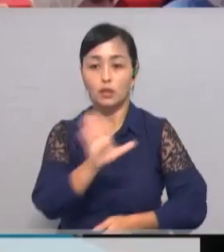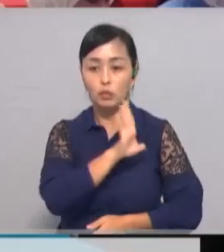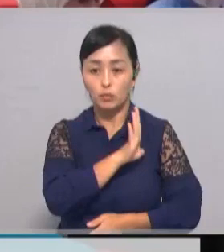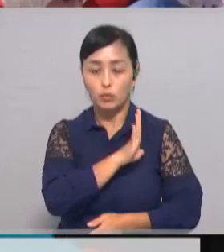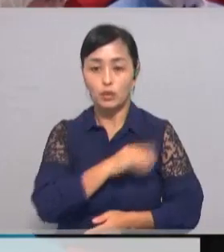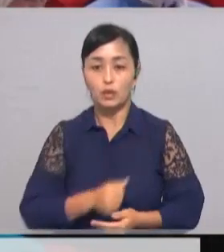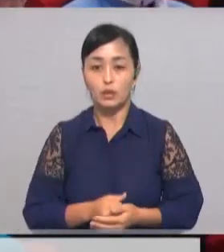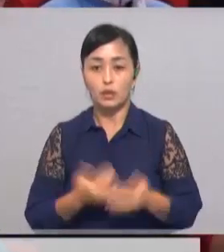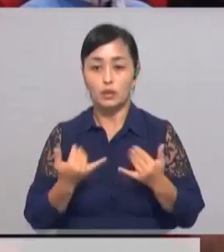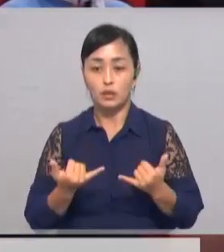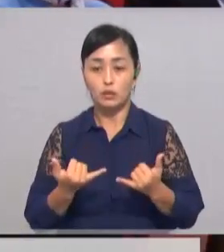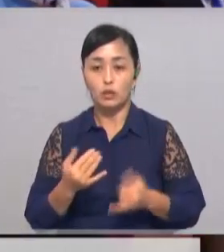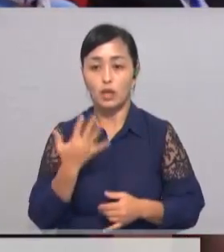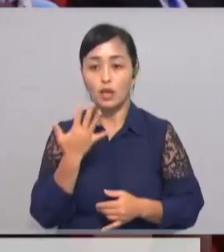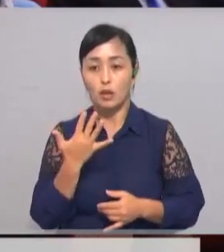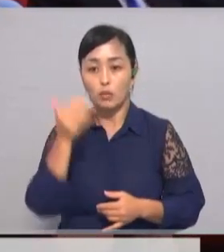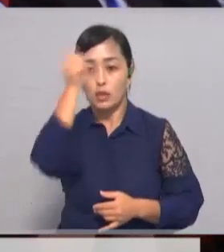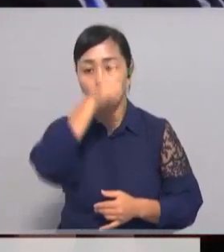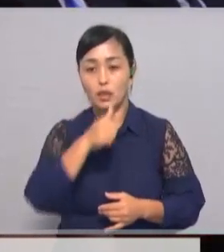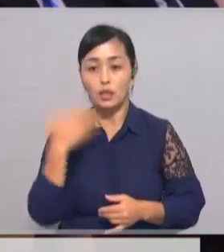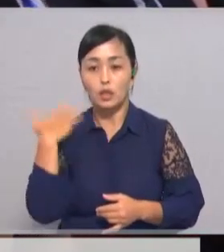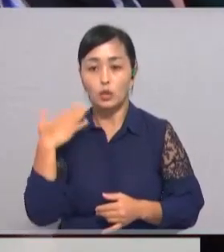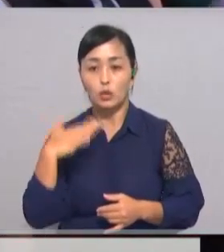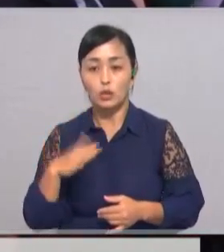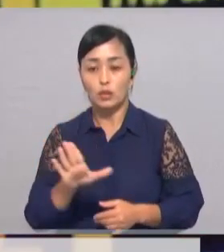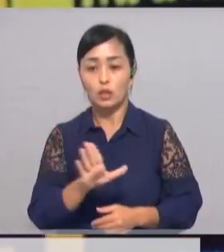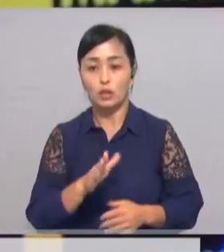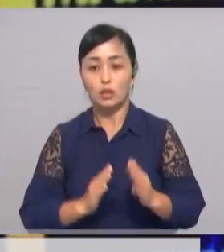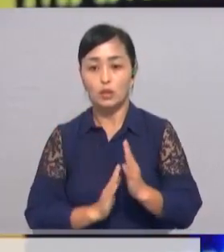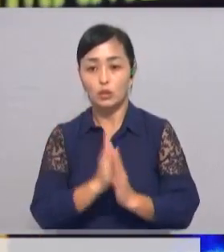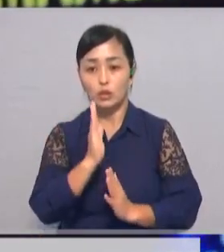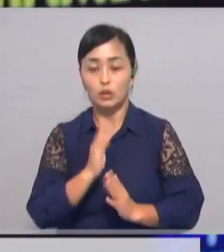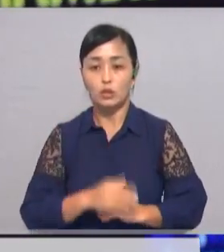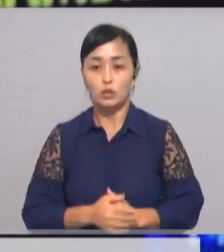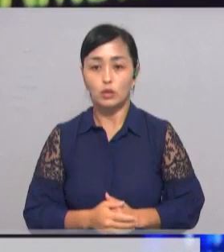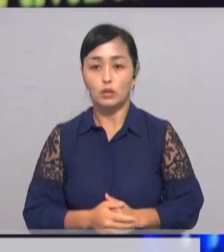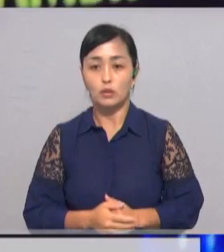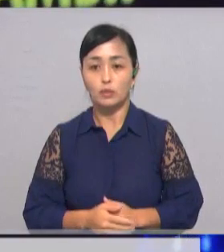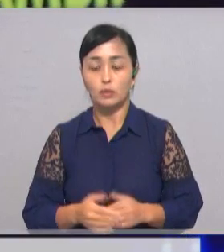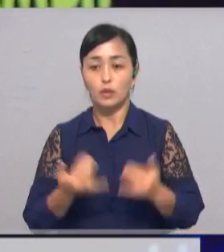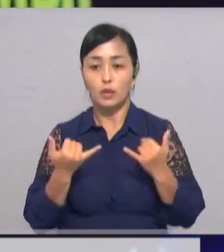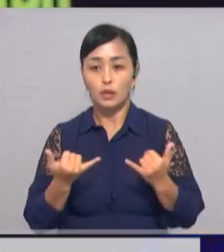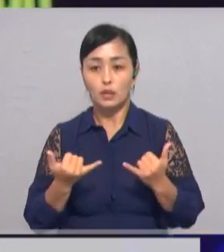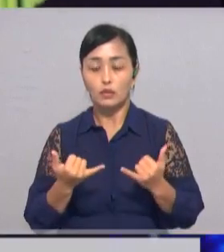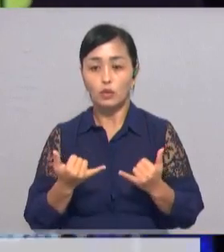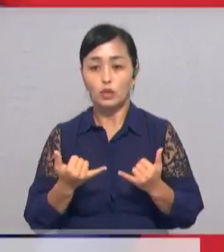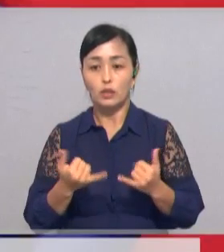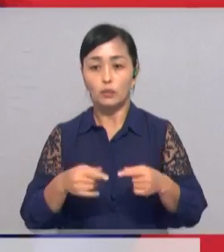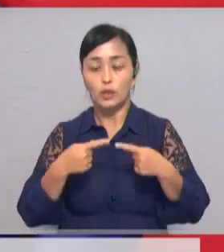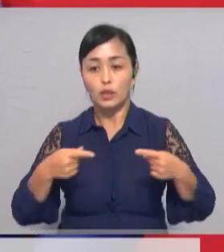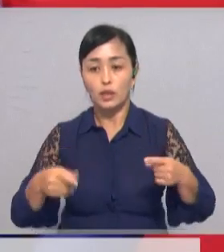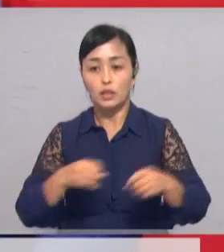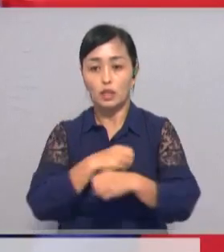в честь пятилетия образования туркестанской области с начала года реализуется масштабные проекты проводятся на духовные мероприятия